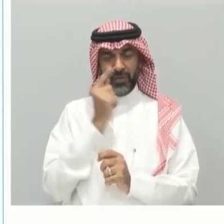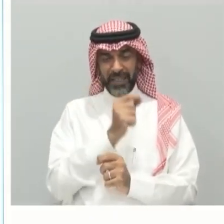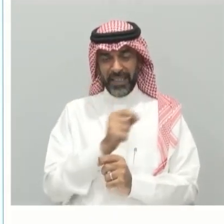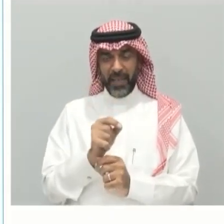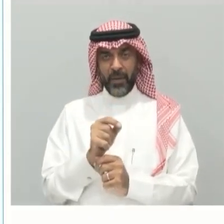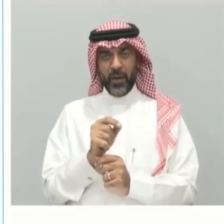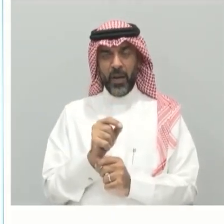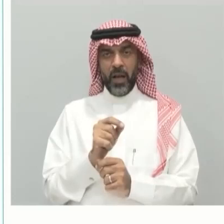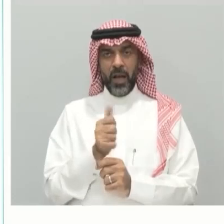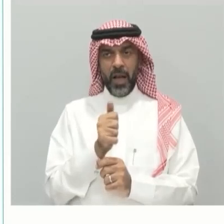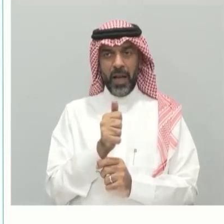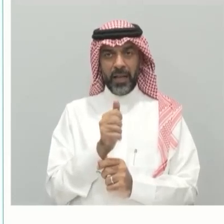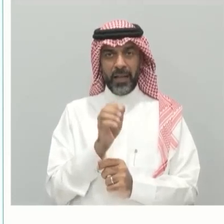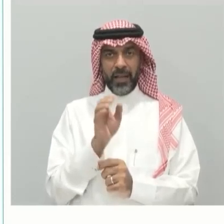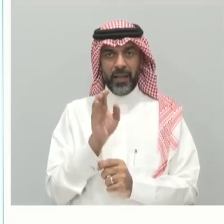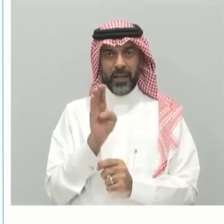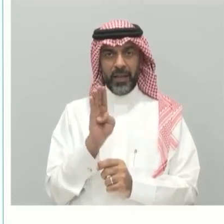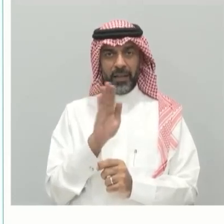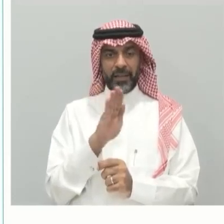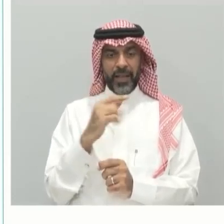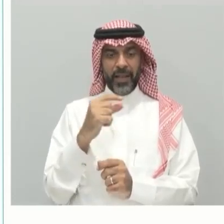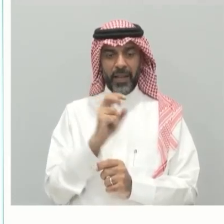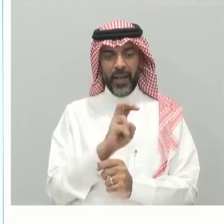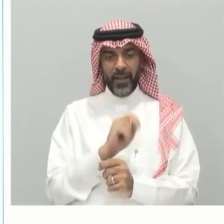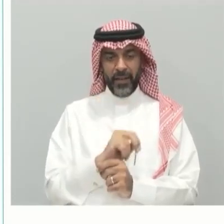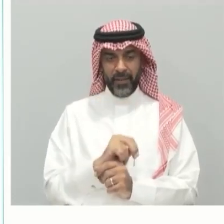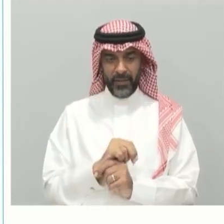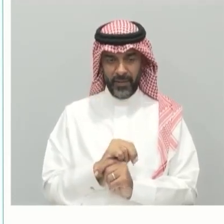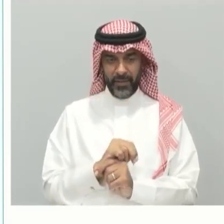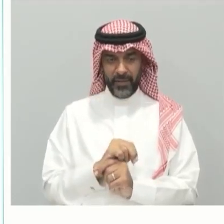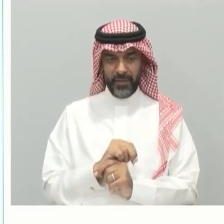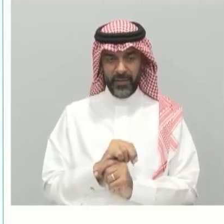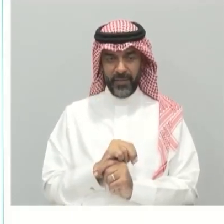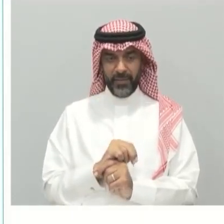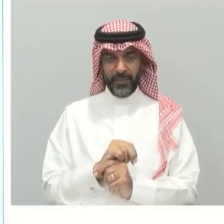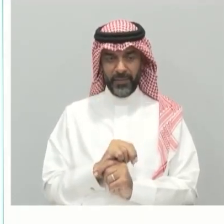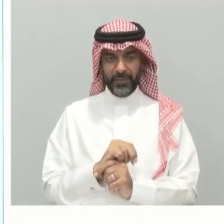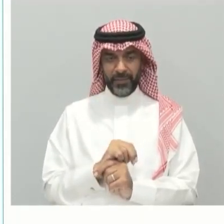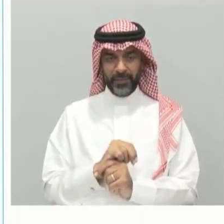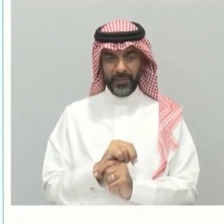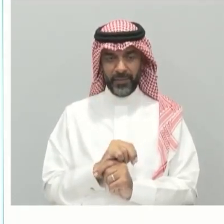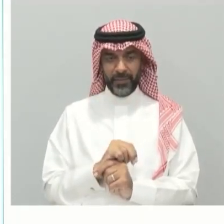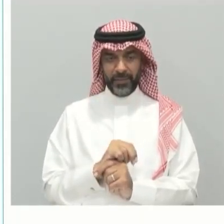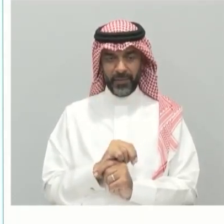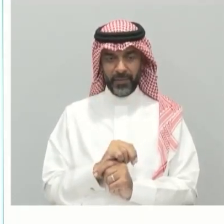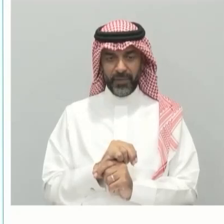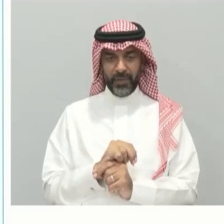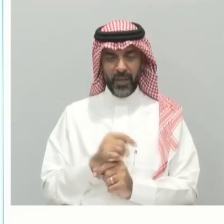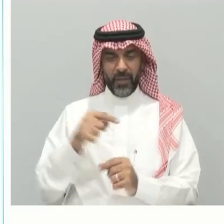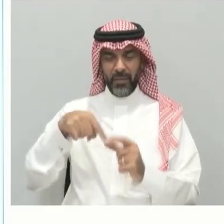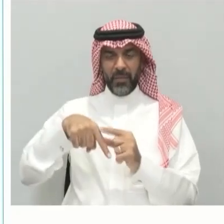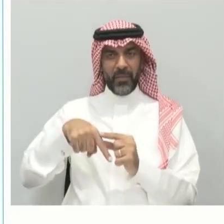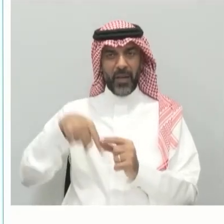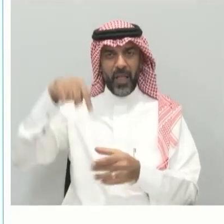اكسده كل اكسده بناء على القطب اللي موجود عندي هنا هذا هو القطب او الشريحه المغموس وين في المحلول